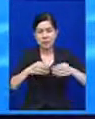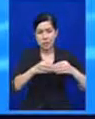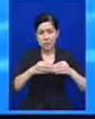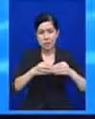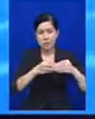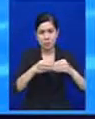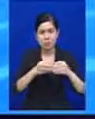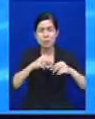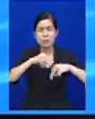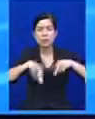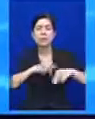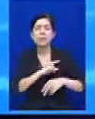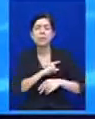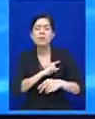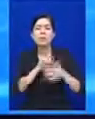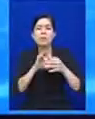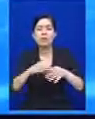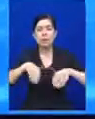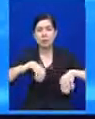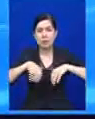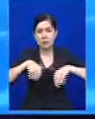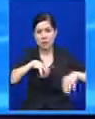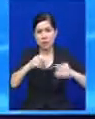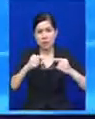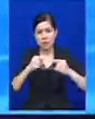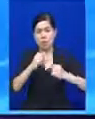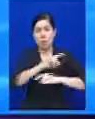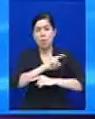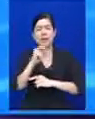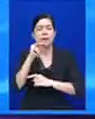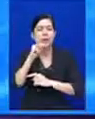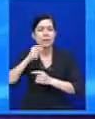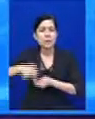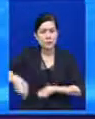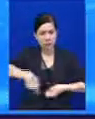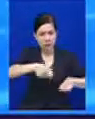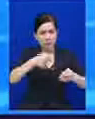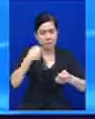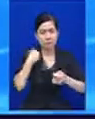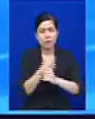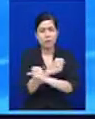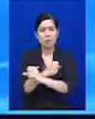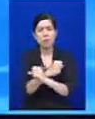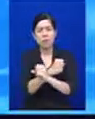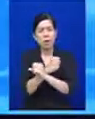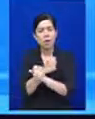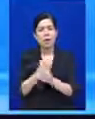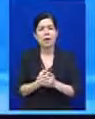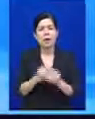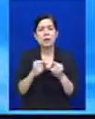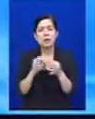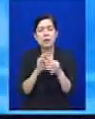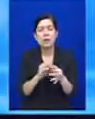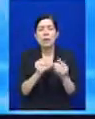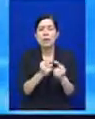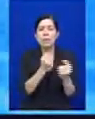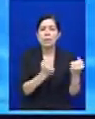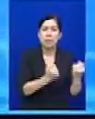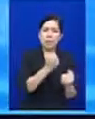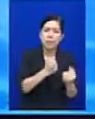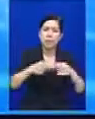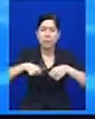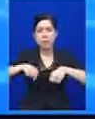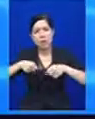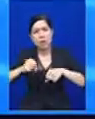องรับเทศกาลสงกรานต์โดยร่วมรณรงค์ให้มีการขับขี่อย่างปลอดภัยค่ะพร้อมกับปล่อยแถวเจ้าหน้าที่ดูแลความปลอดภัยในชีวิตและทรัพ